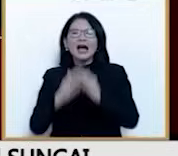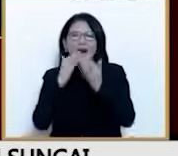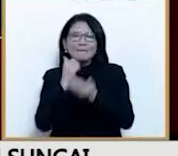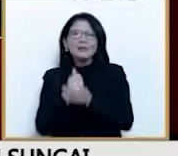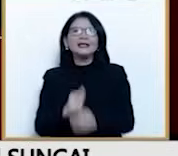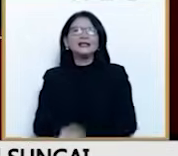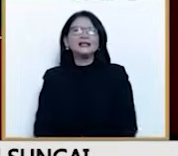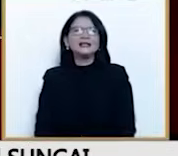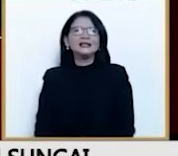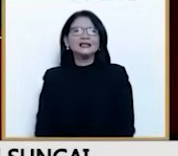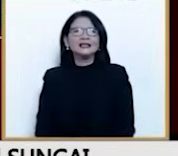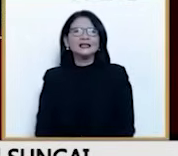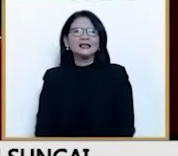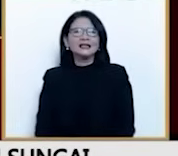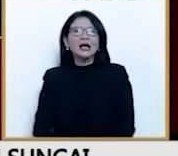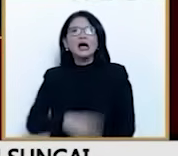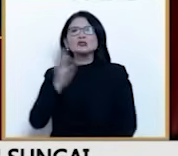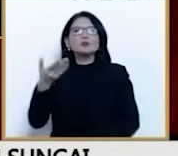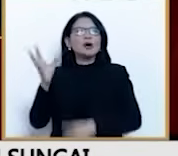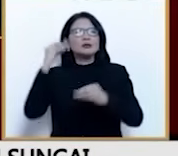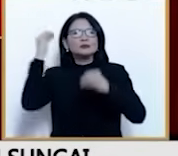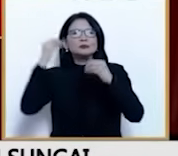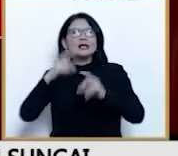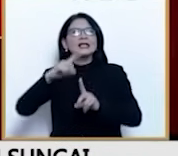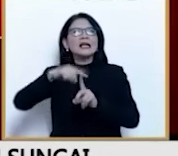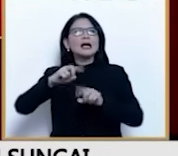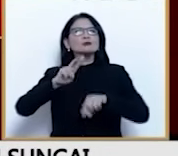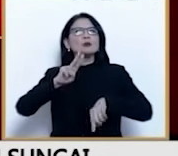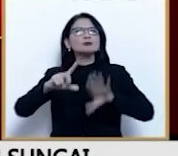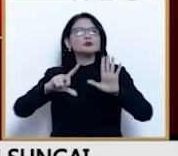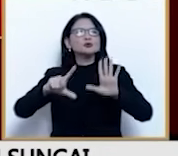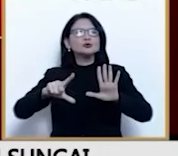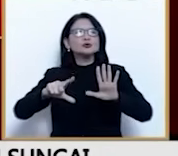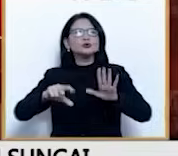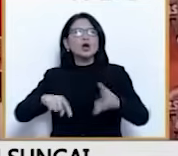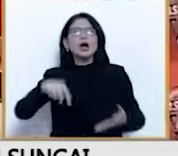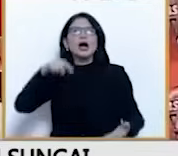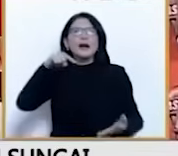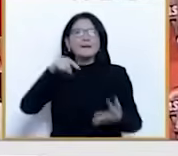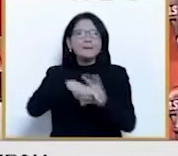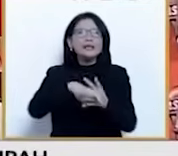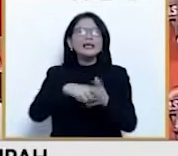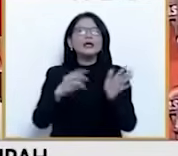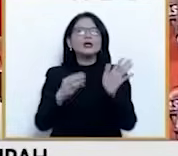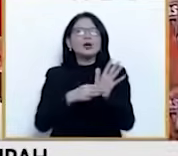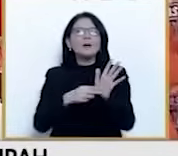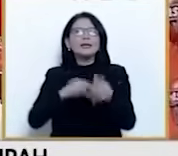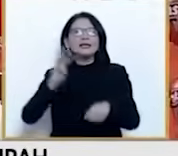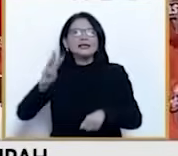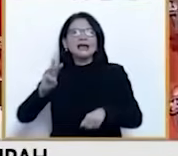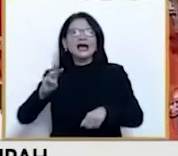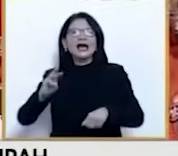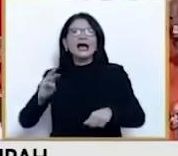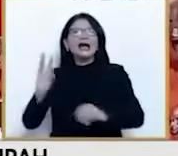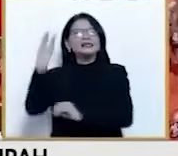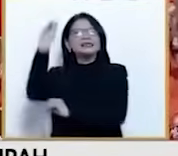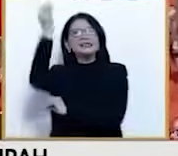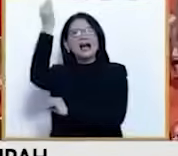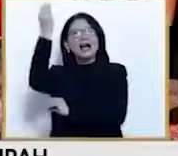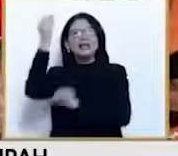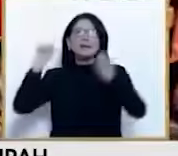Diaminin. Semua gak pakai ribet. Tanggal 27, pilih nomor 3, Jakarta